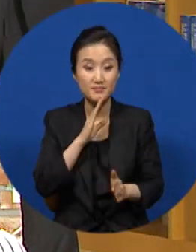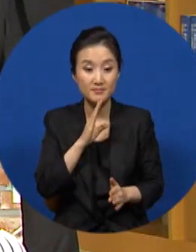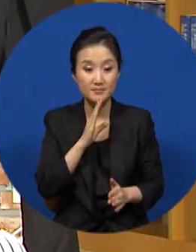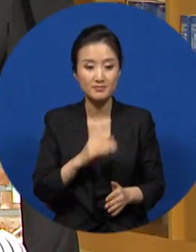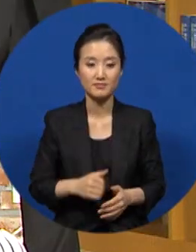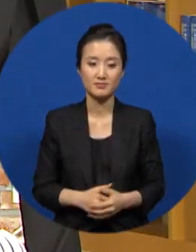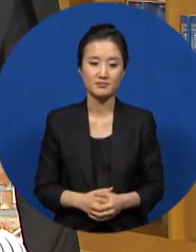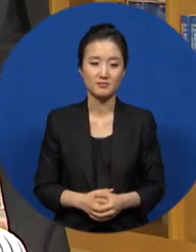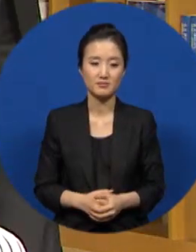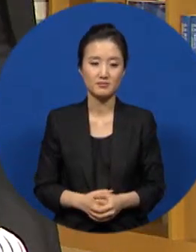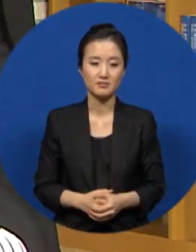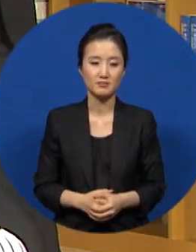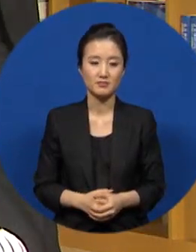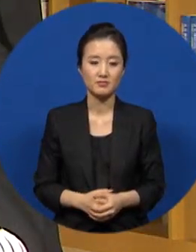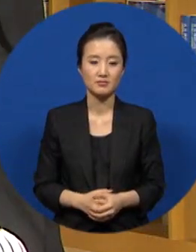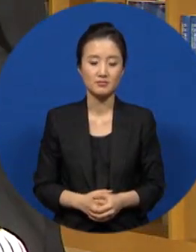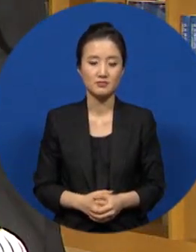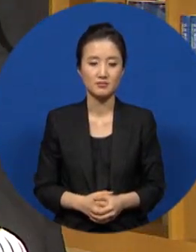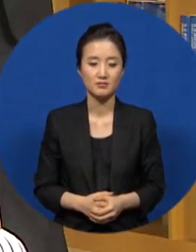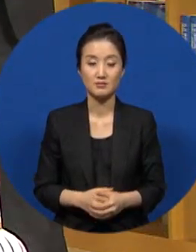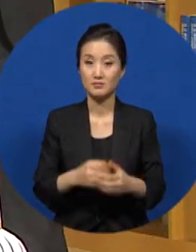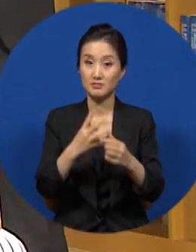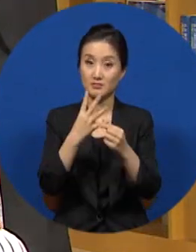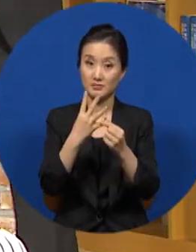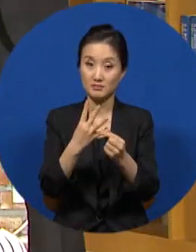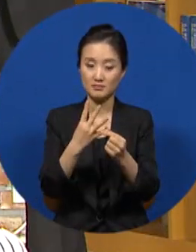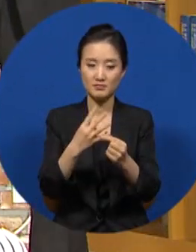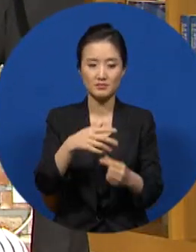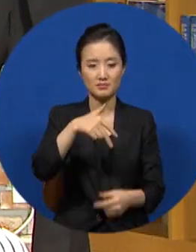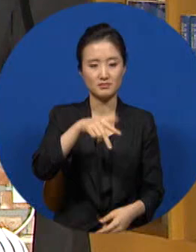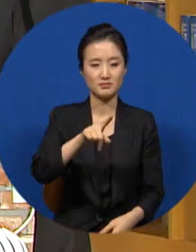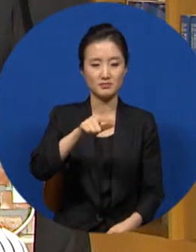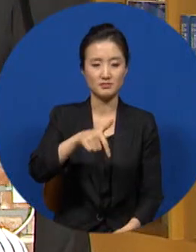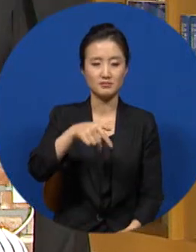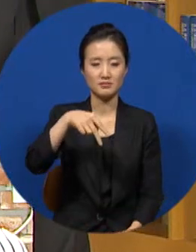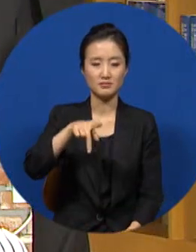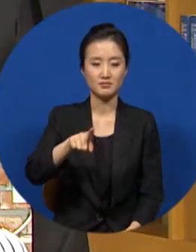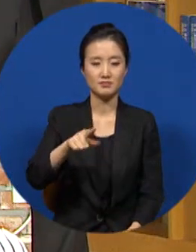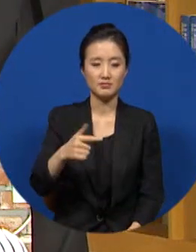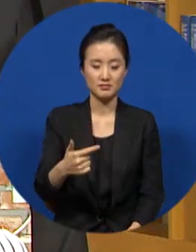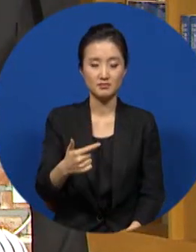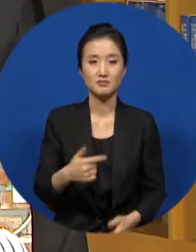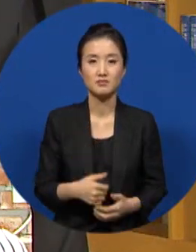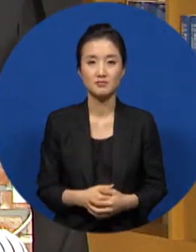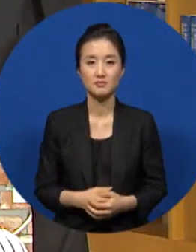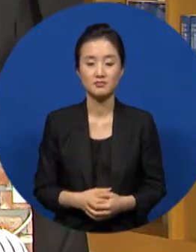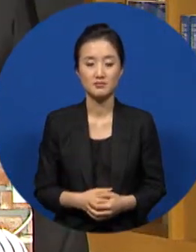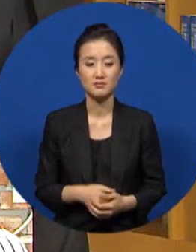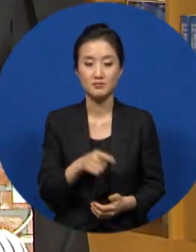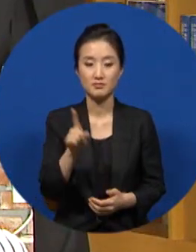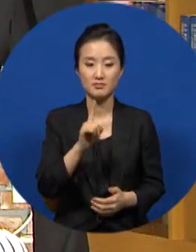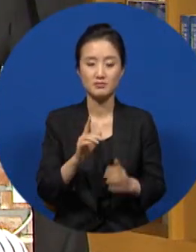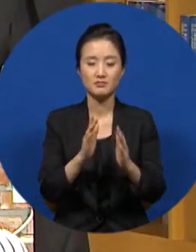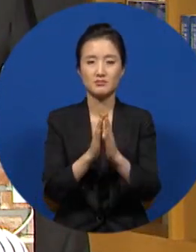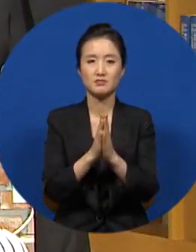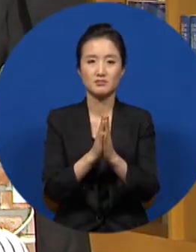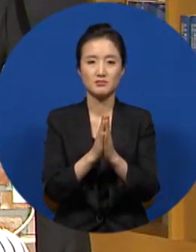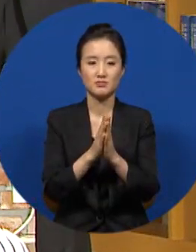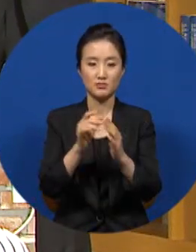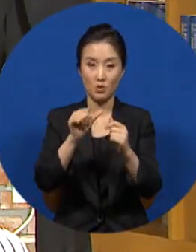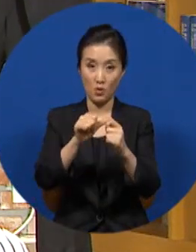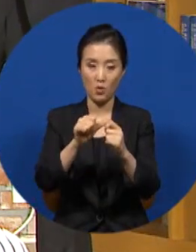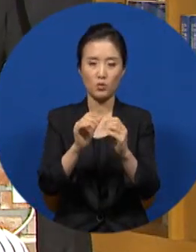개입되어 가는 부분들이거든요. 4번을 또 적선이라 했어요. 아이러니한 거는 이제 독서인데 독서는 공부하는